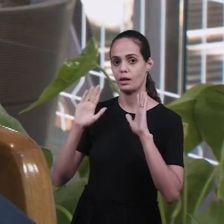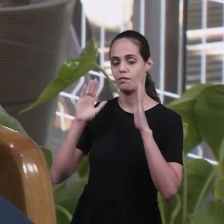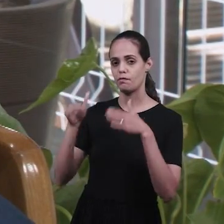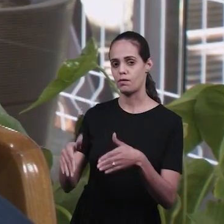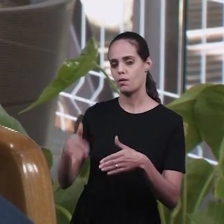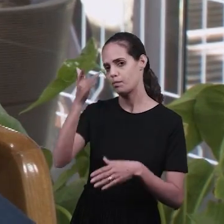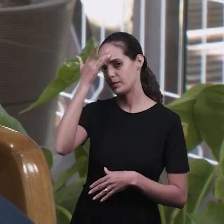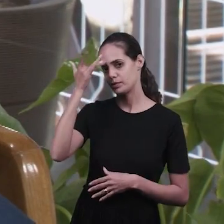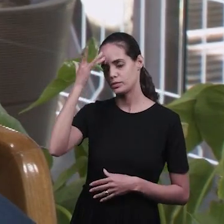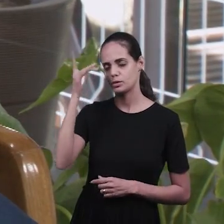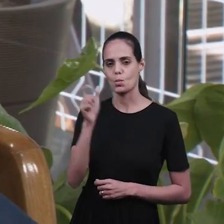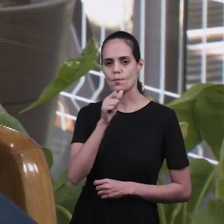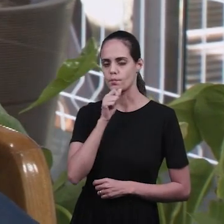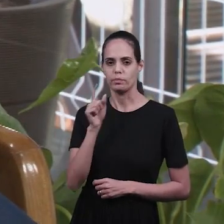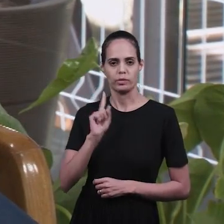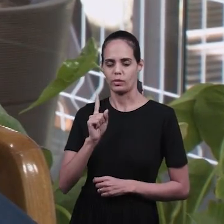70